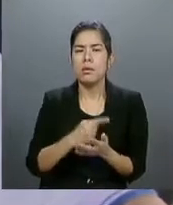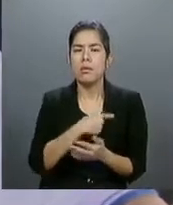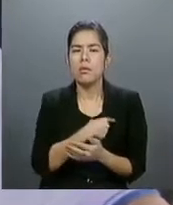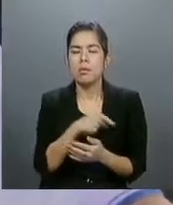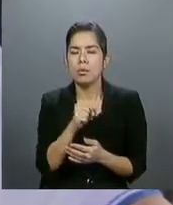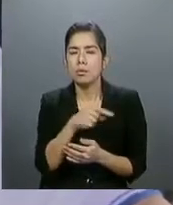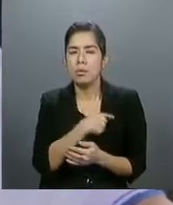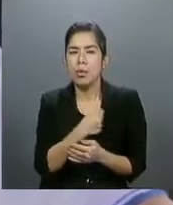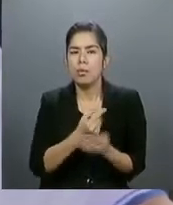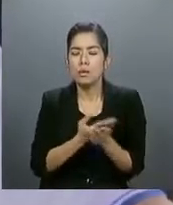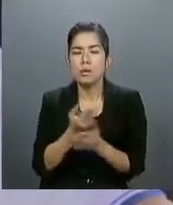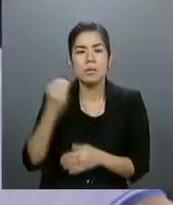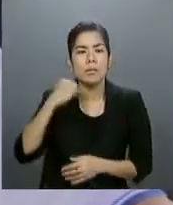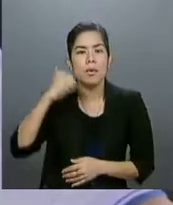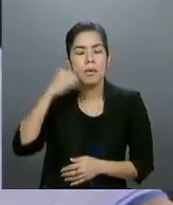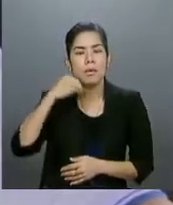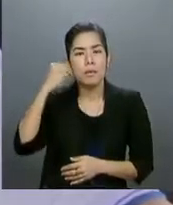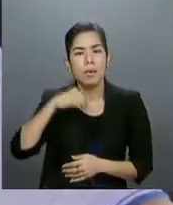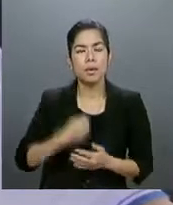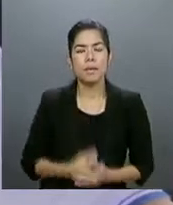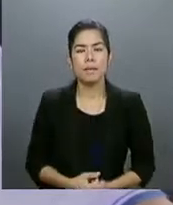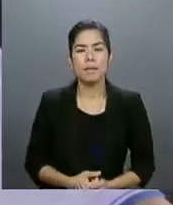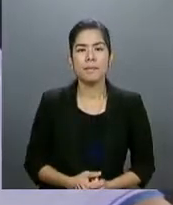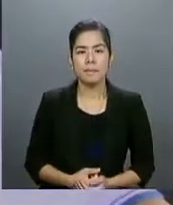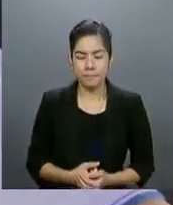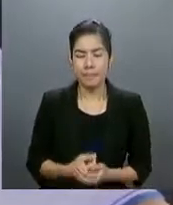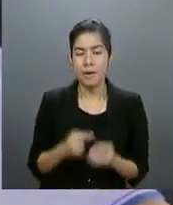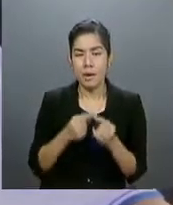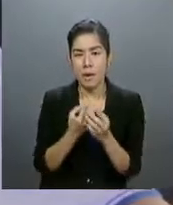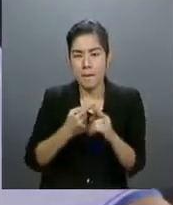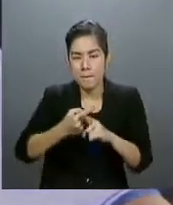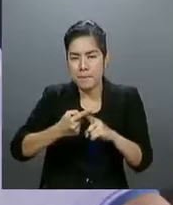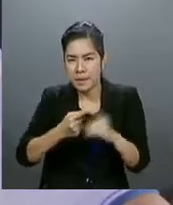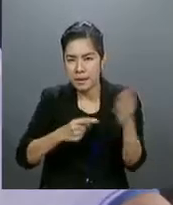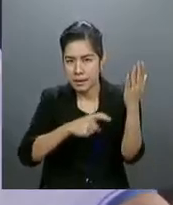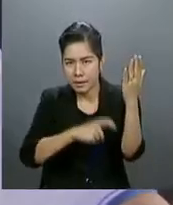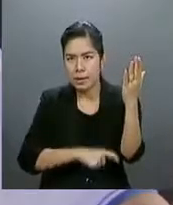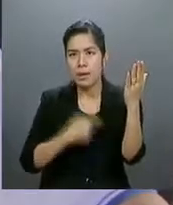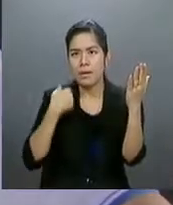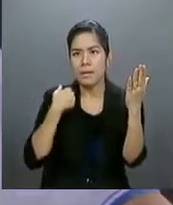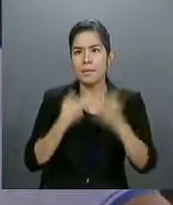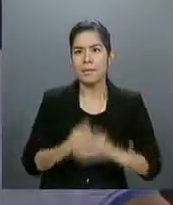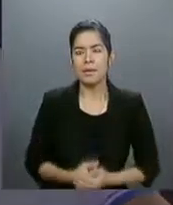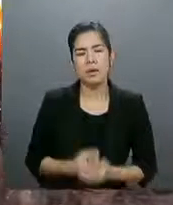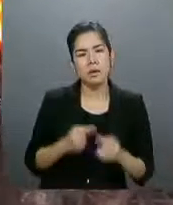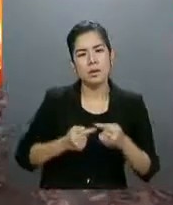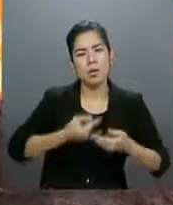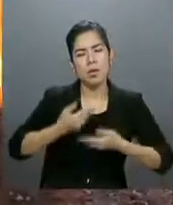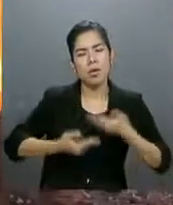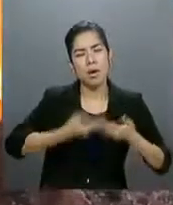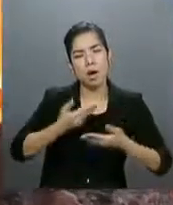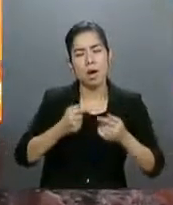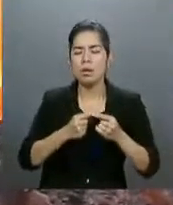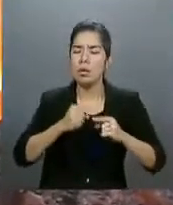แกยากได้การหลวงเงินก็ค่าดีแต่ว่าขั้นต่ำเดือนหนึ่งสองโลเลย